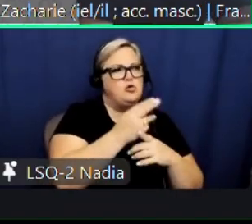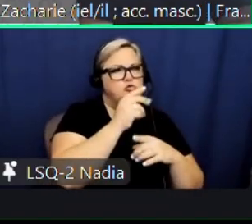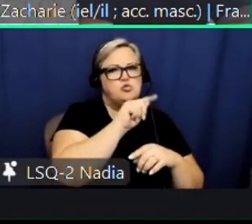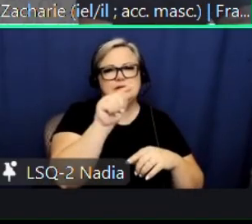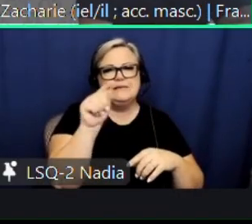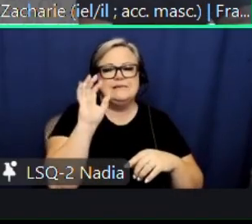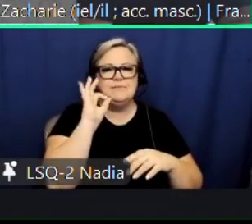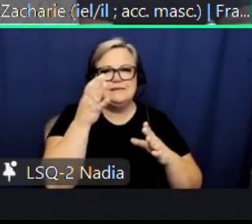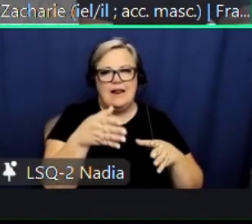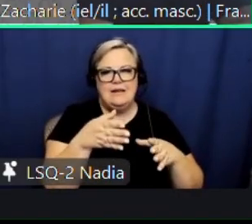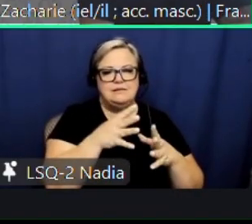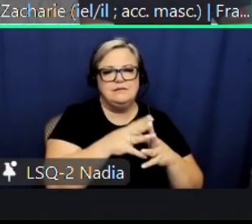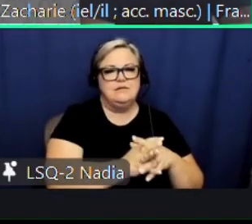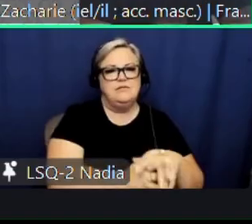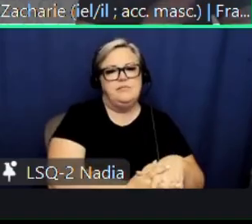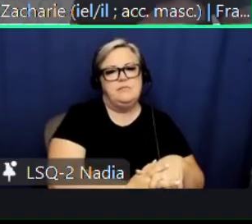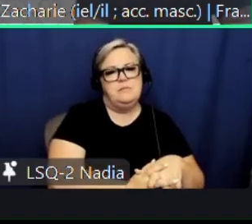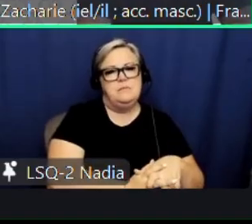spécialistes.